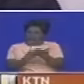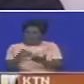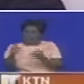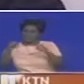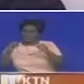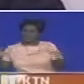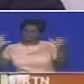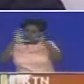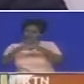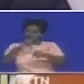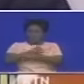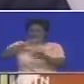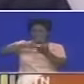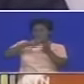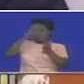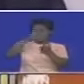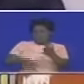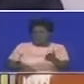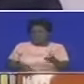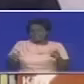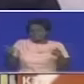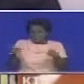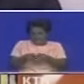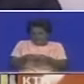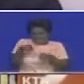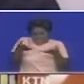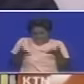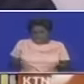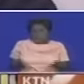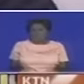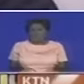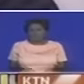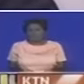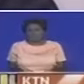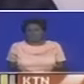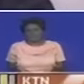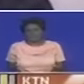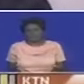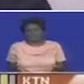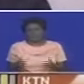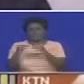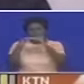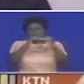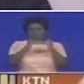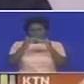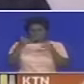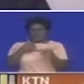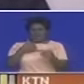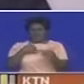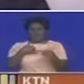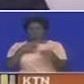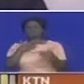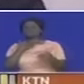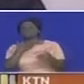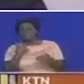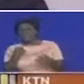join school. That means that even as at now, the equity that we want and maybe transition rate